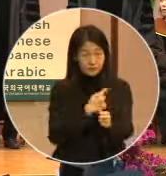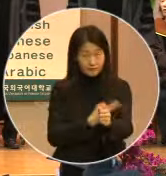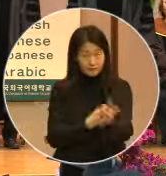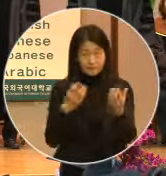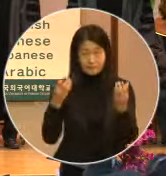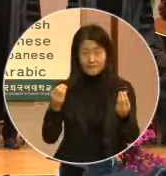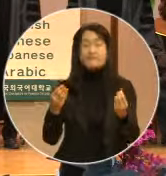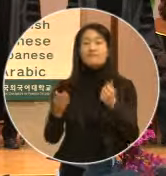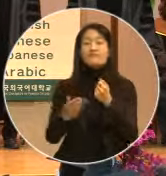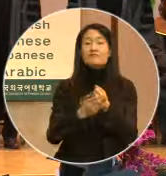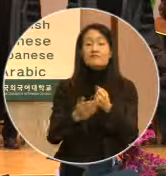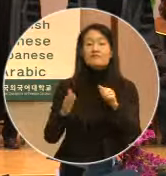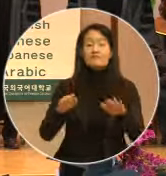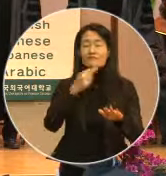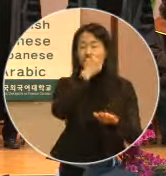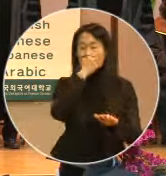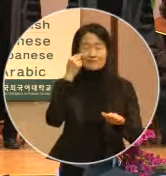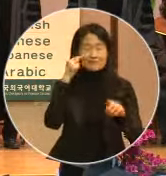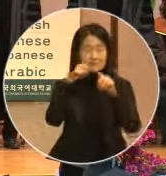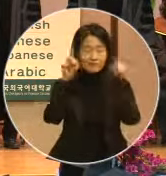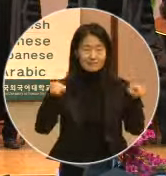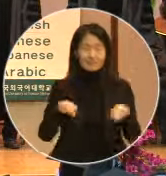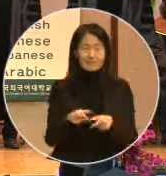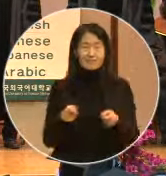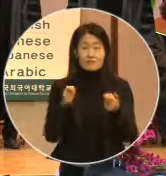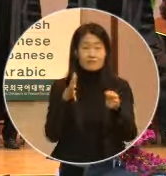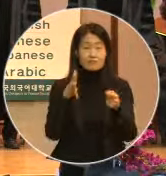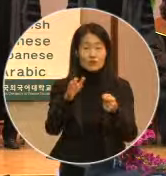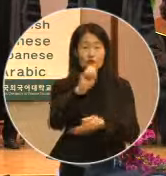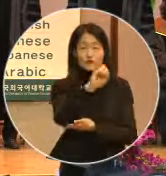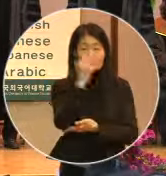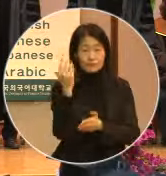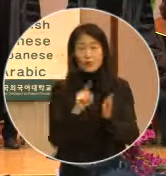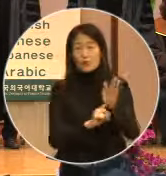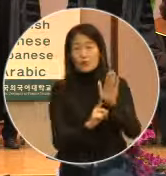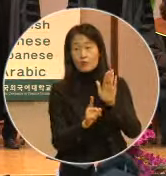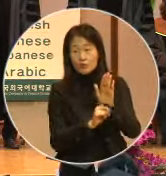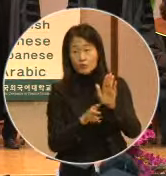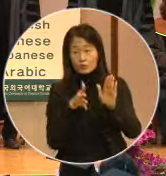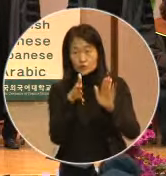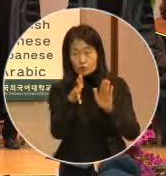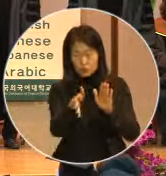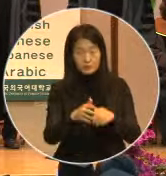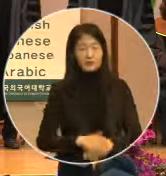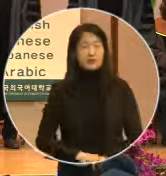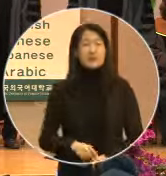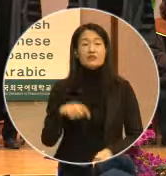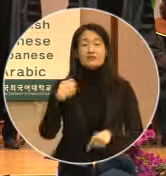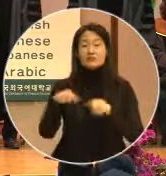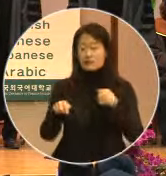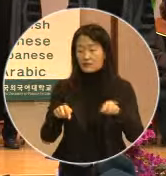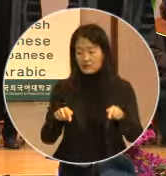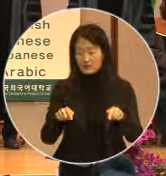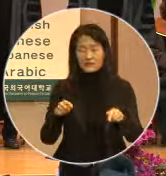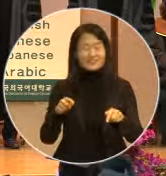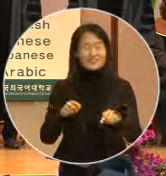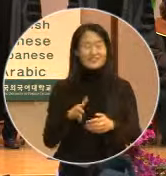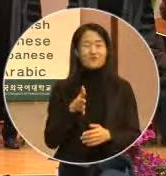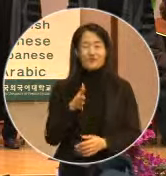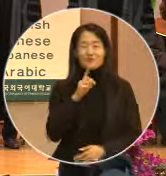자격을 갖추었으므로 이 증서를 수여함 전공 언론홍보학부 언론홍보전공 정치학학사